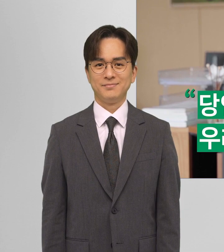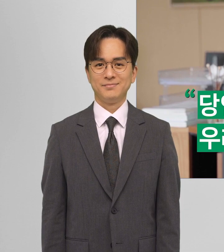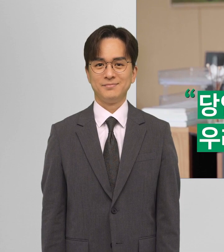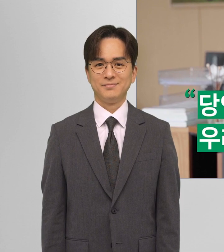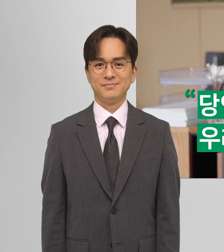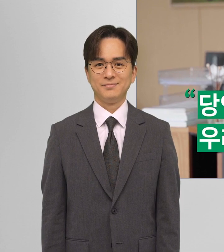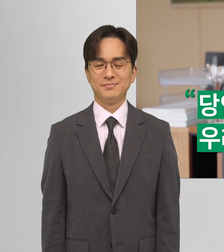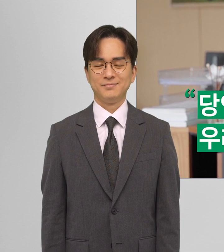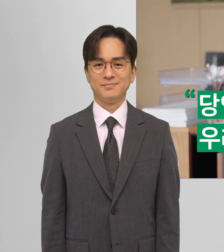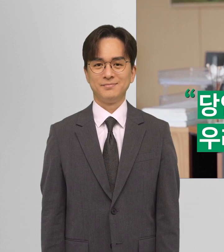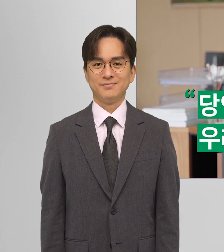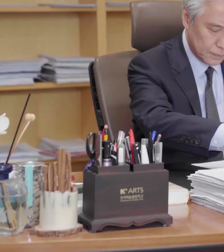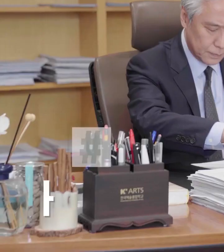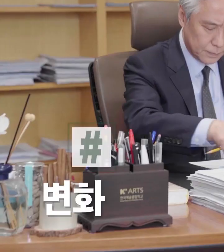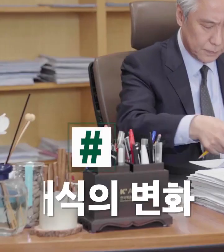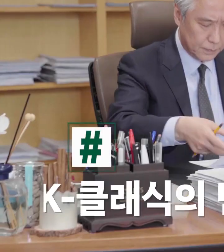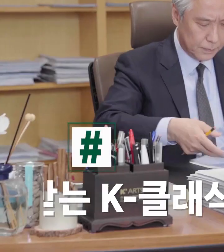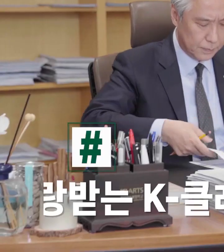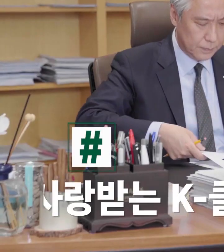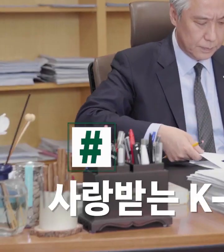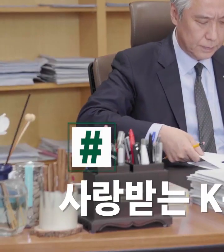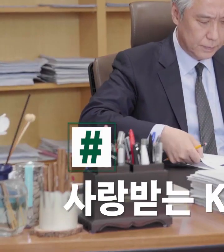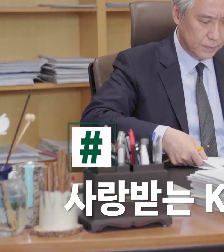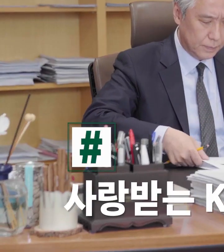1위 아닐까 이렇게 생각을 합니다.